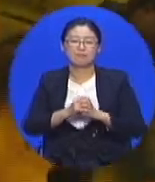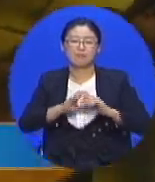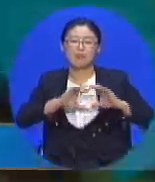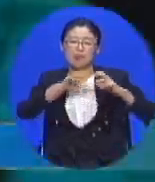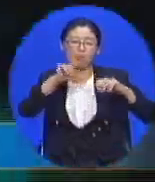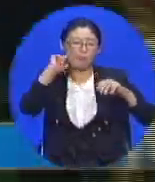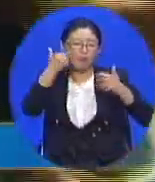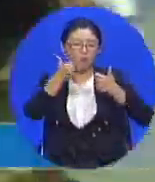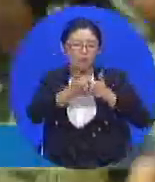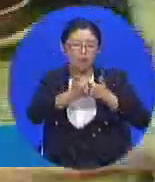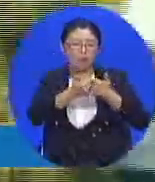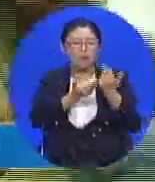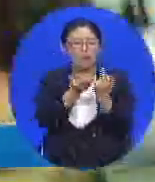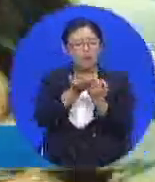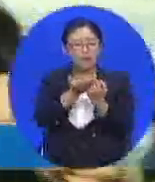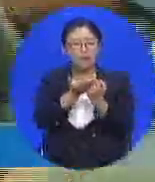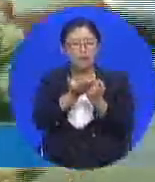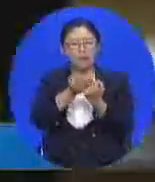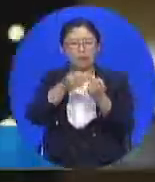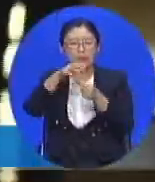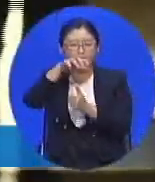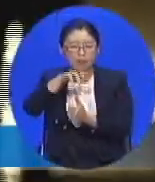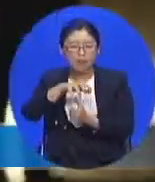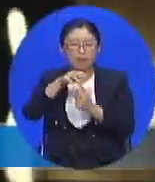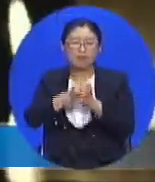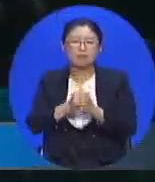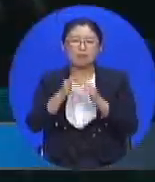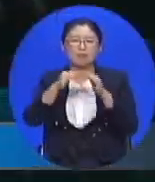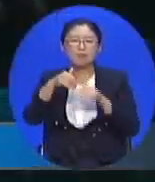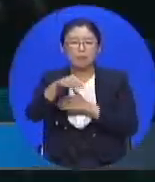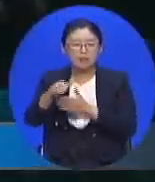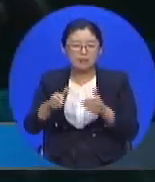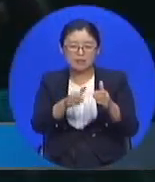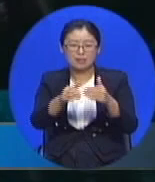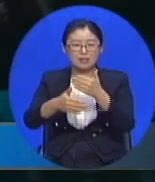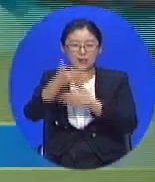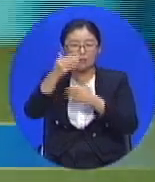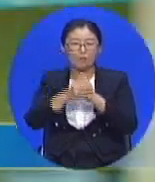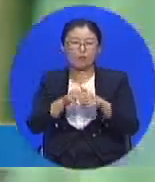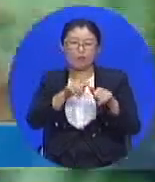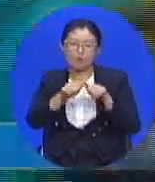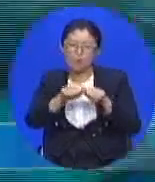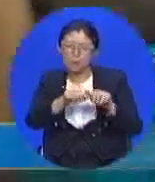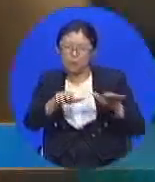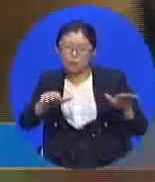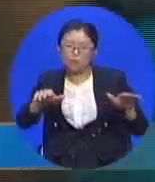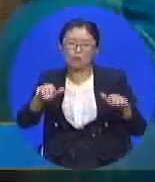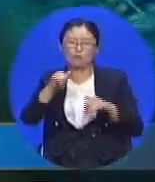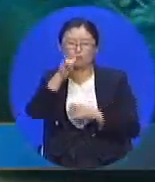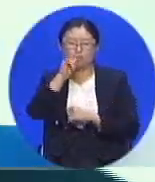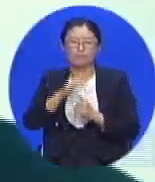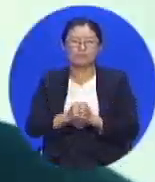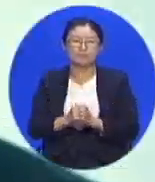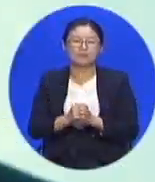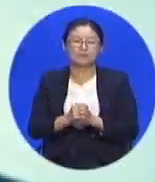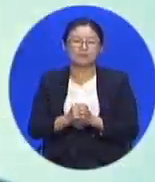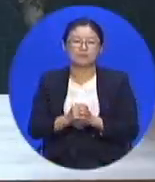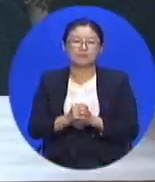외딴 섬에 수감된 한국인의 실화를 그린 집으로 가는 길은 입소문을 타고 꾸준한 흥행세를 이어가고 있고